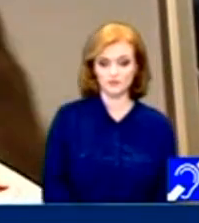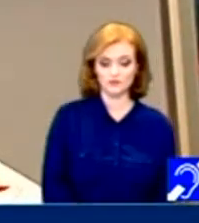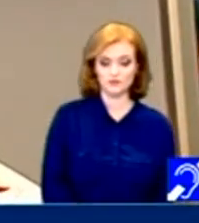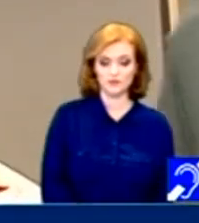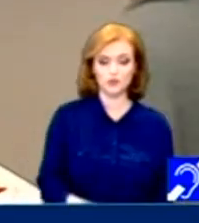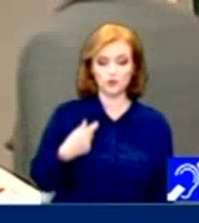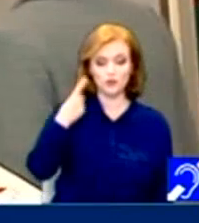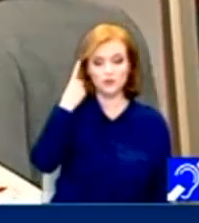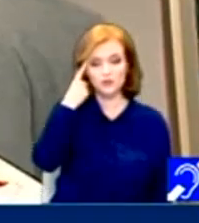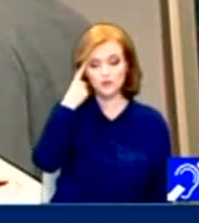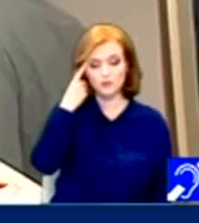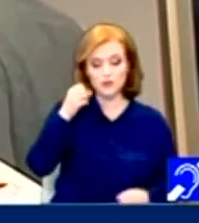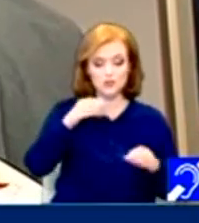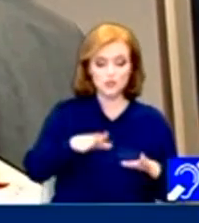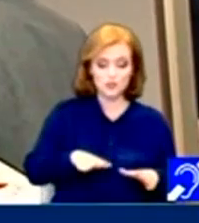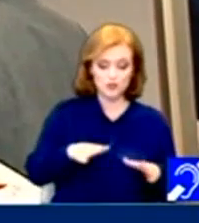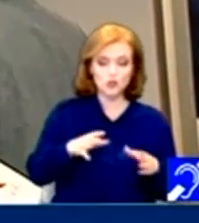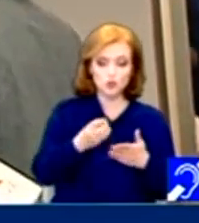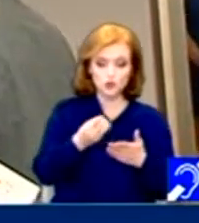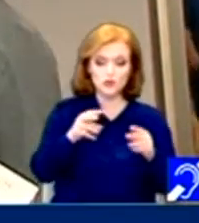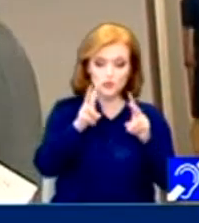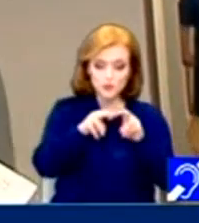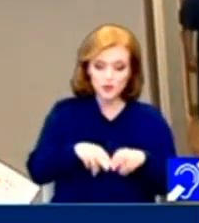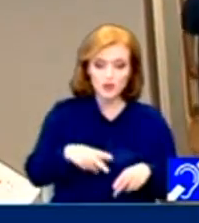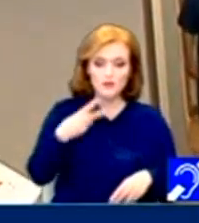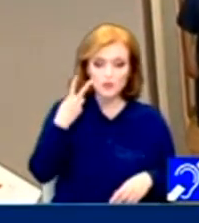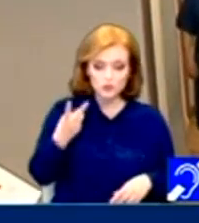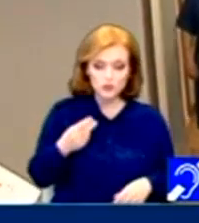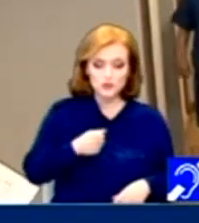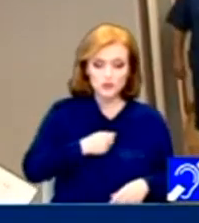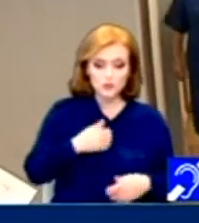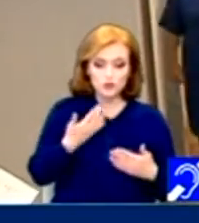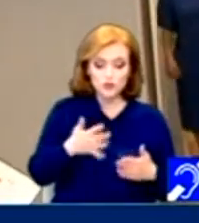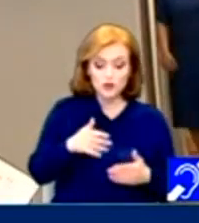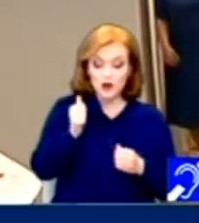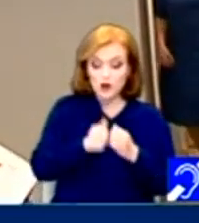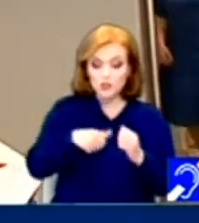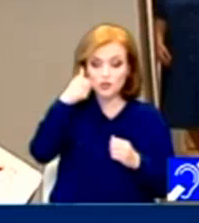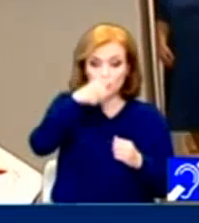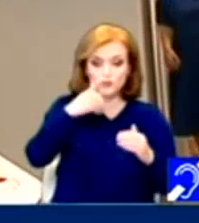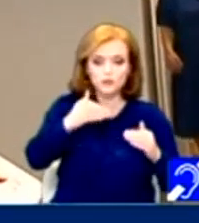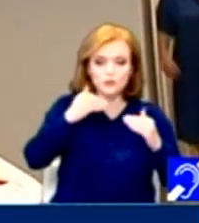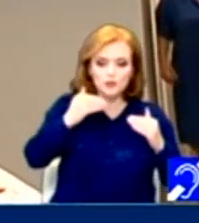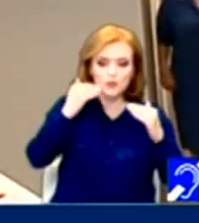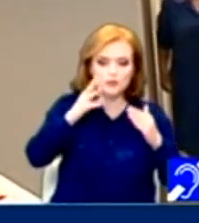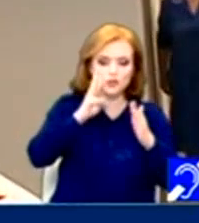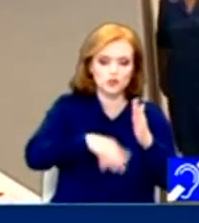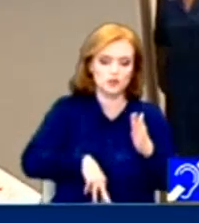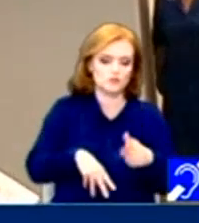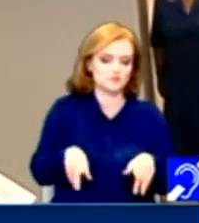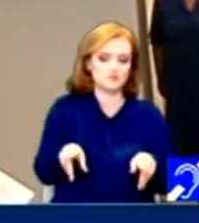examinăm, dar ați văzut, din păcate, cu toate că an la rând s-a majorat aceste amenzi, efectul